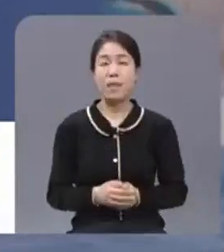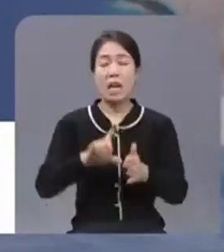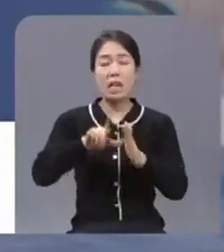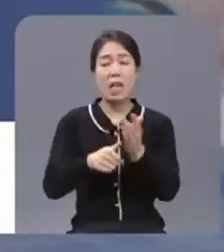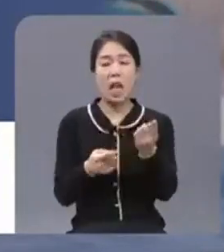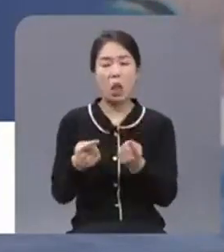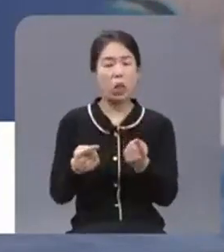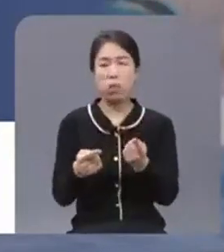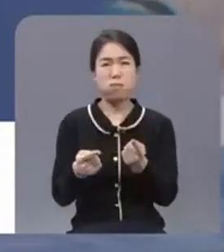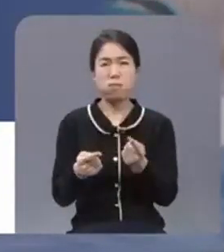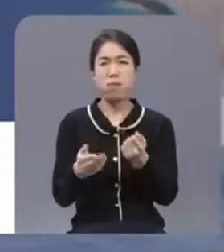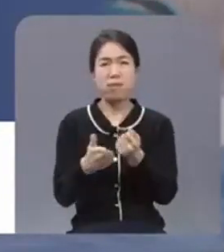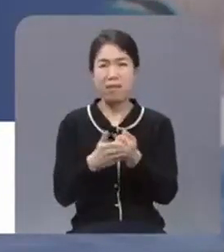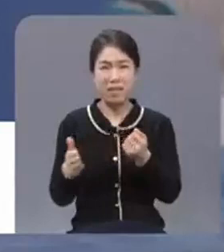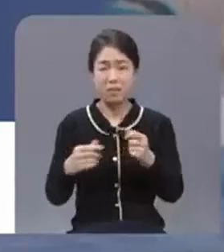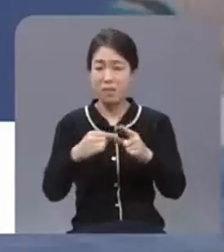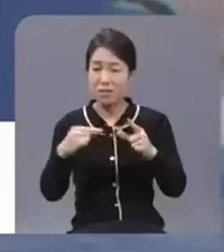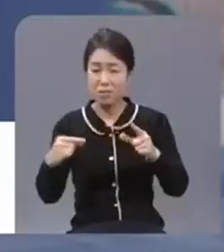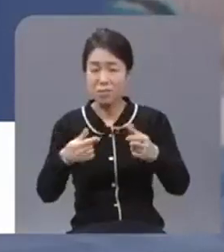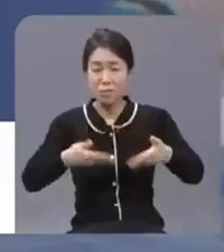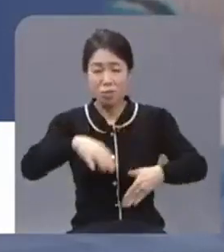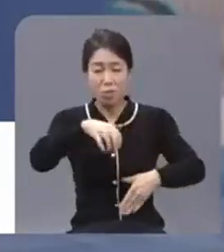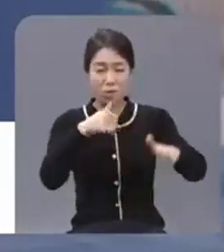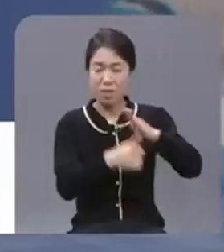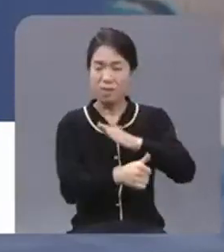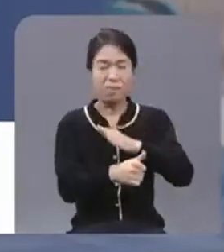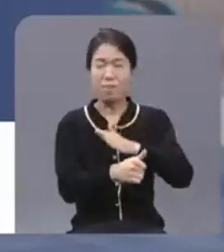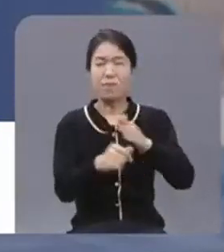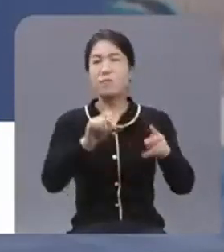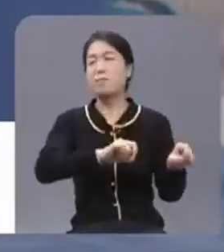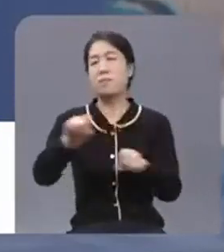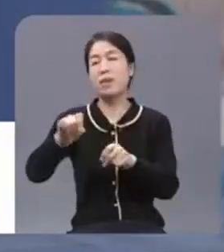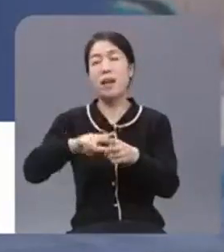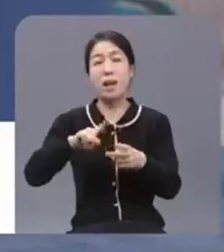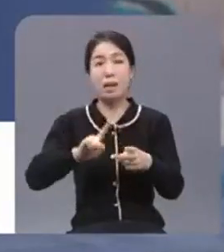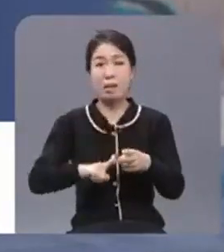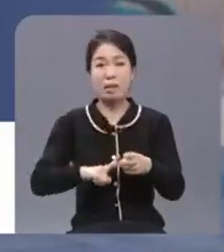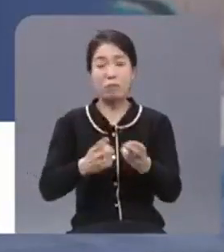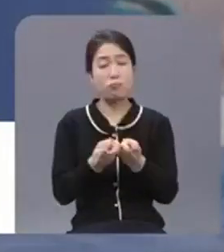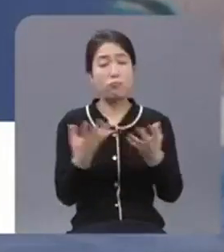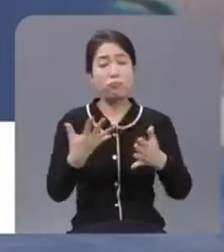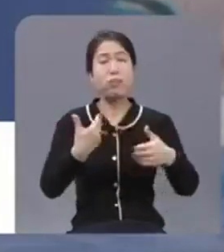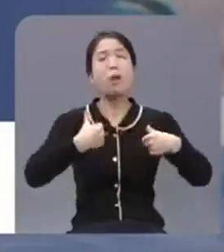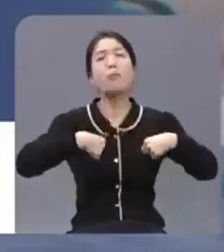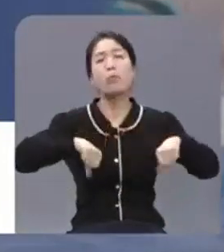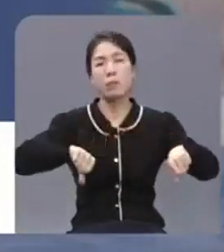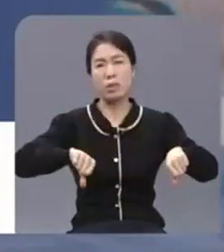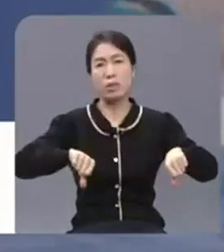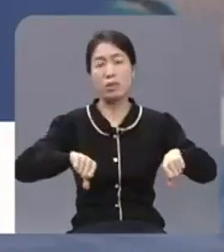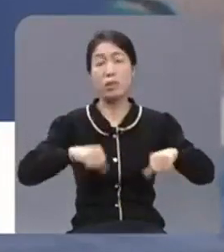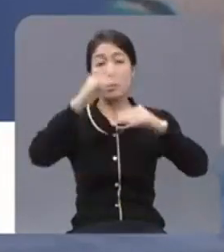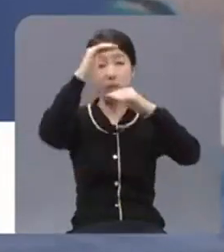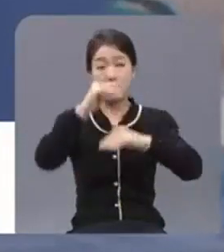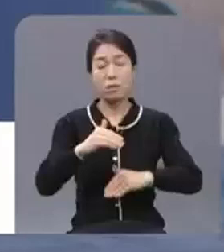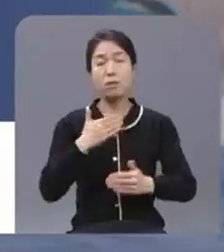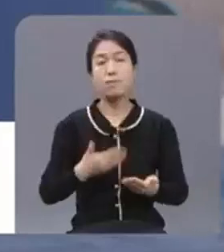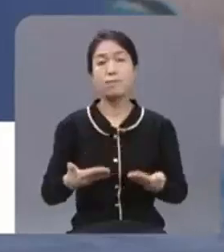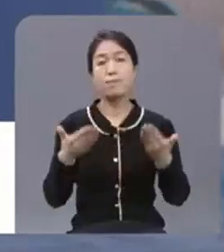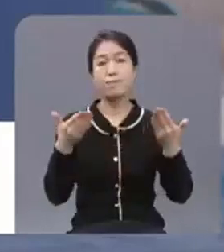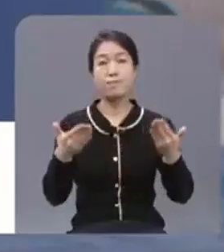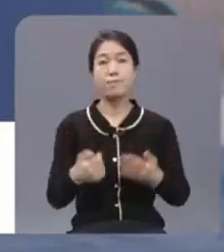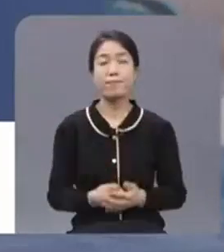차질이 생긴 일부 귀성객들은 고향 방문을 미루거나 어쩔 수 없이 발길을 되돌려야만 했습니다. 보도에 김호